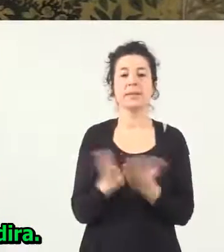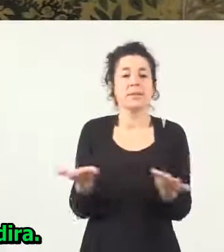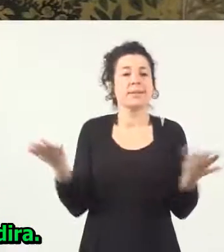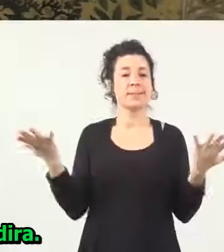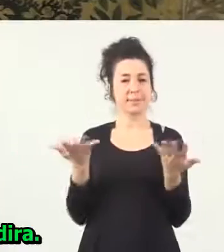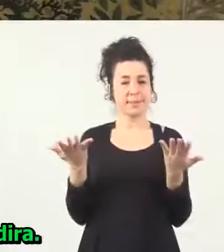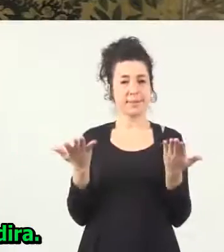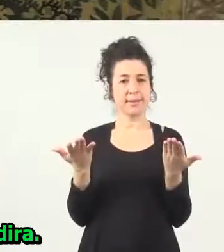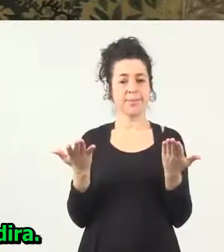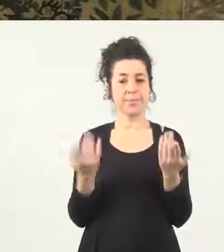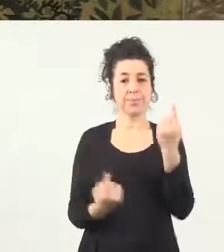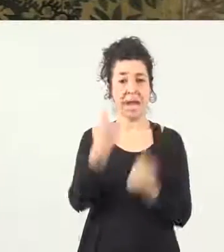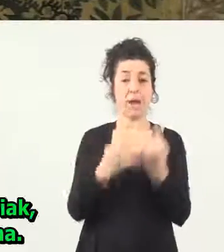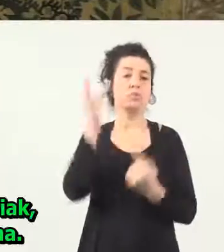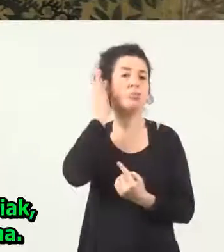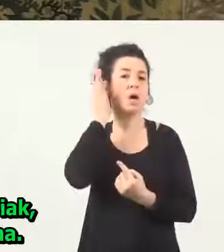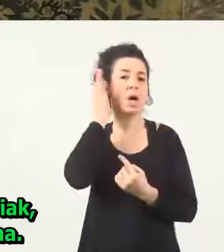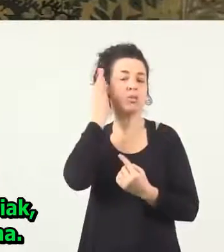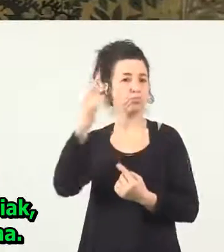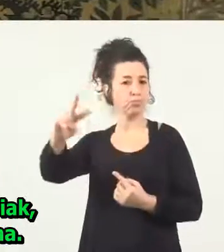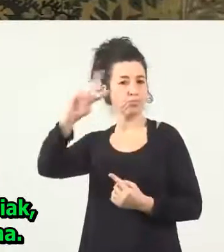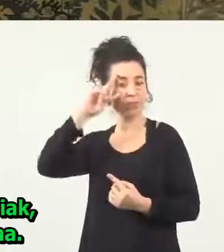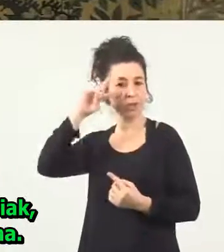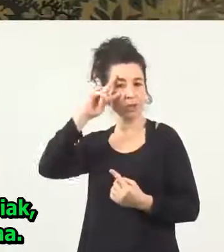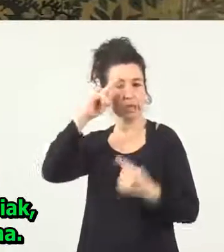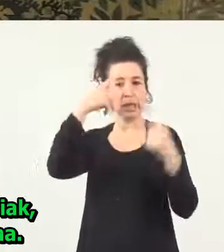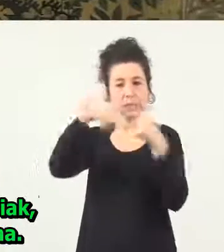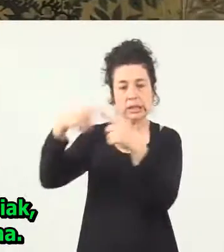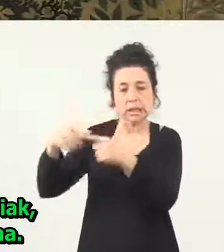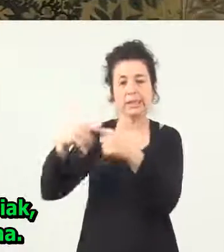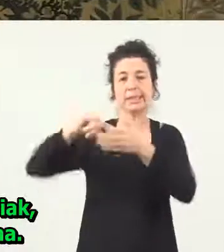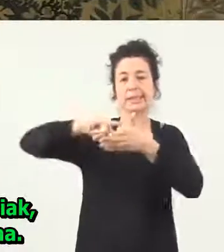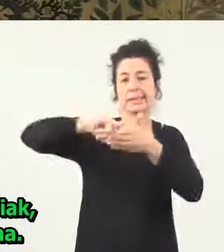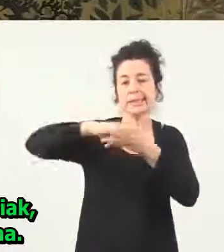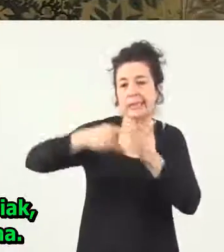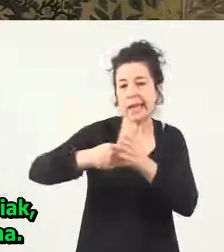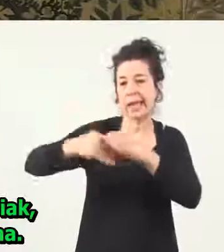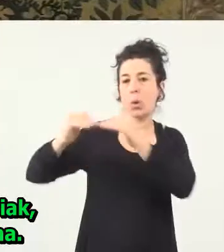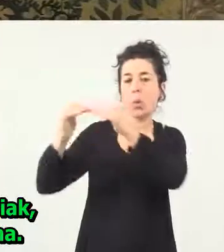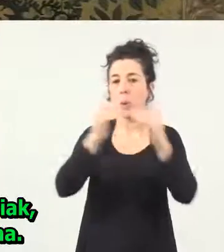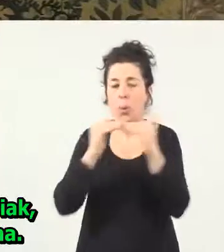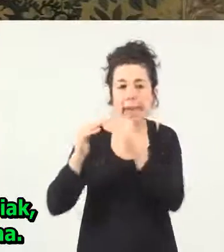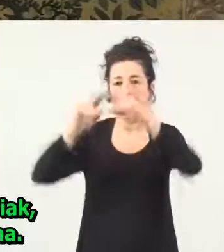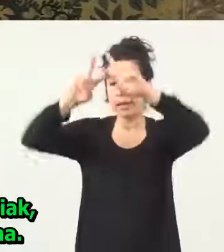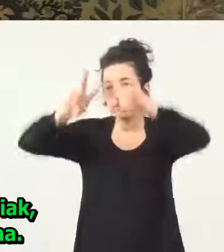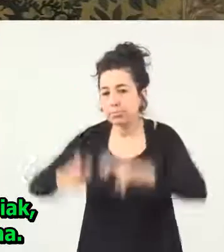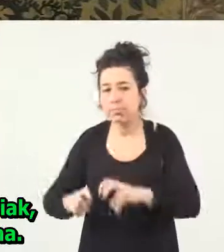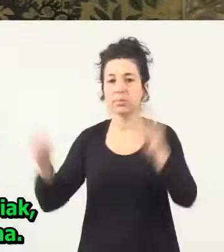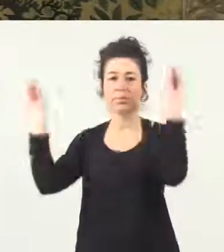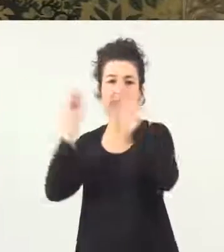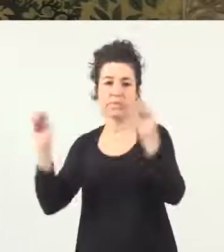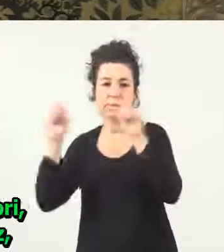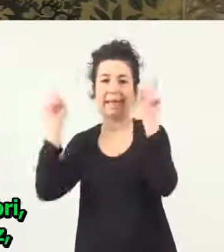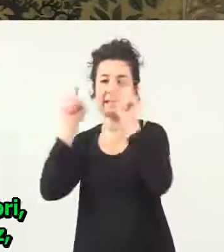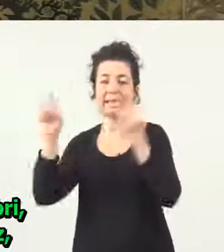ba emakume batzuk espezializatzen ari direla, gauza diferentetan, berdintasun teknikariak, edo ikerlariak, edo hezitzaileak, edo nahi